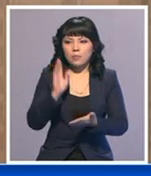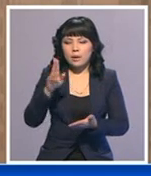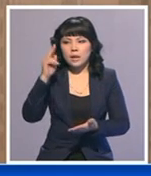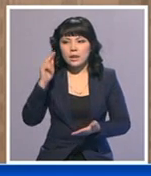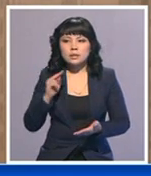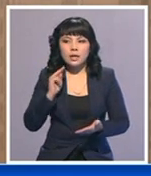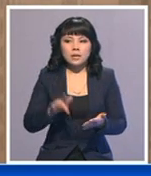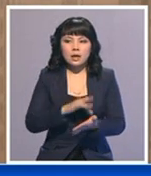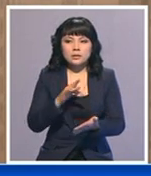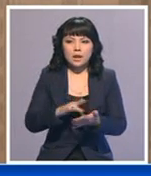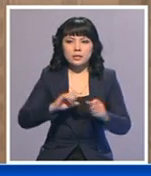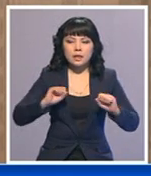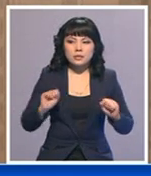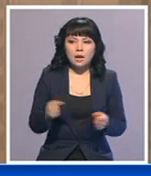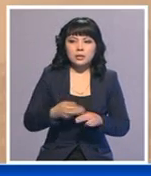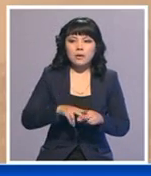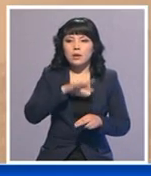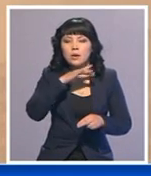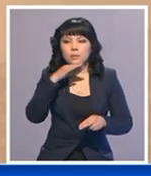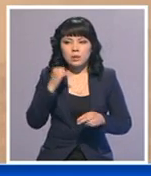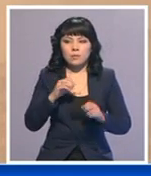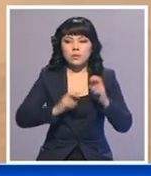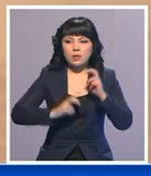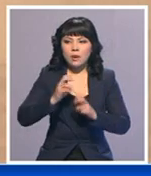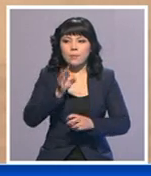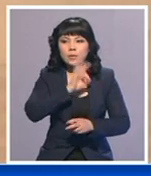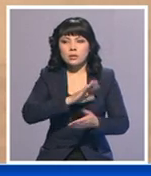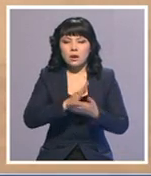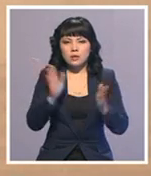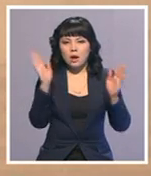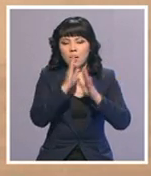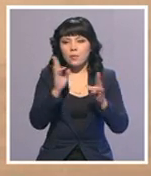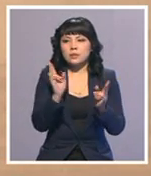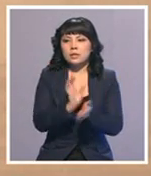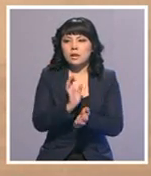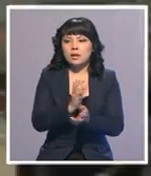жылу станциялары көмірді көп қолданғандықтан ауаның ластануы үлкен проблемаға айналып отыр.